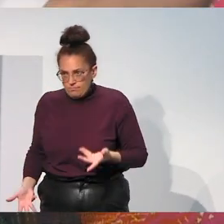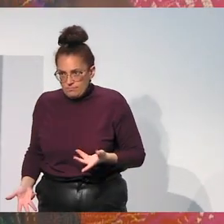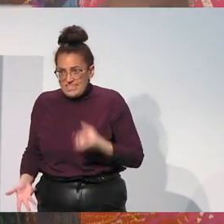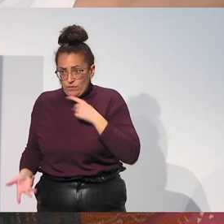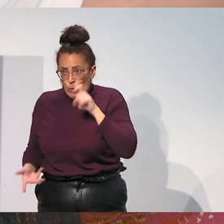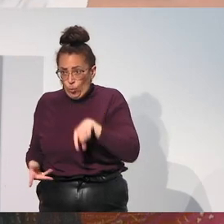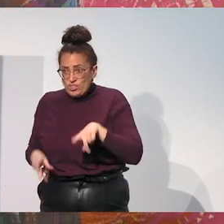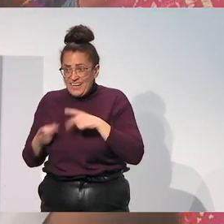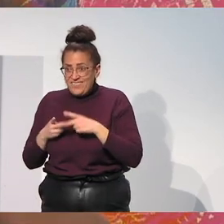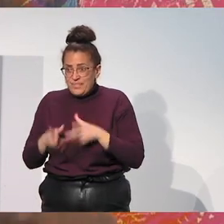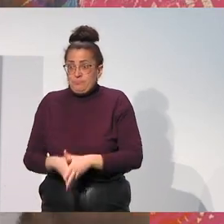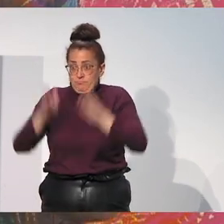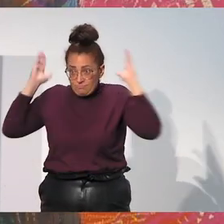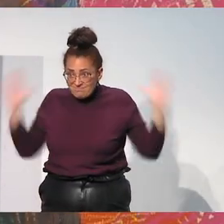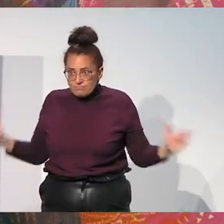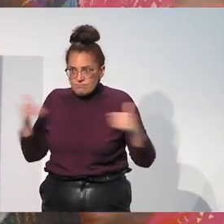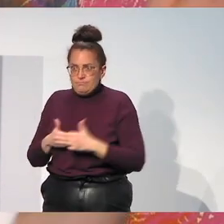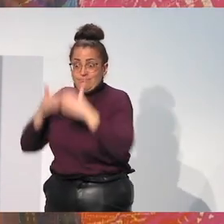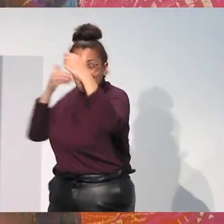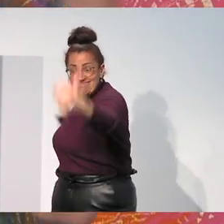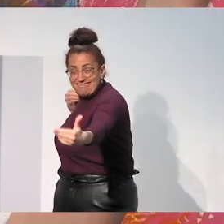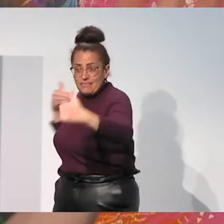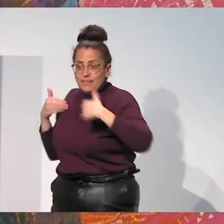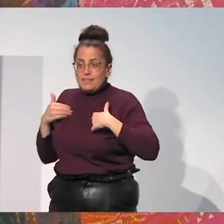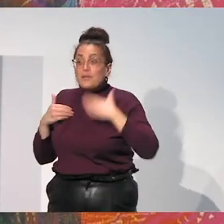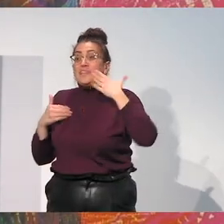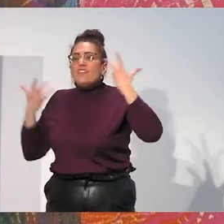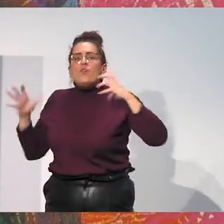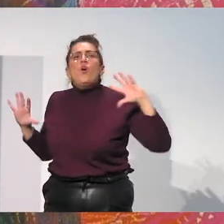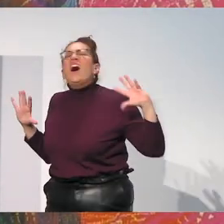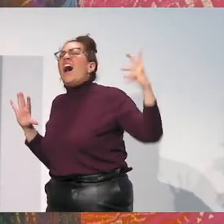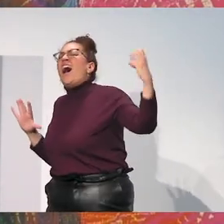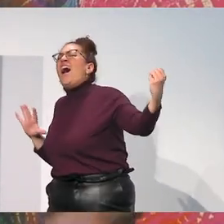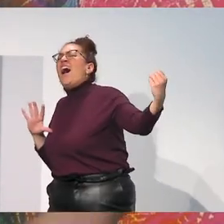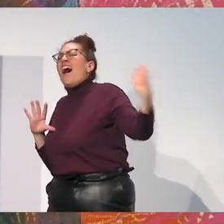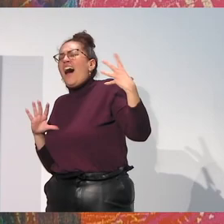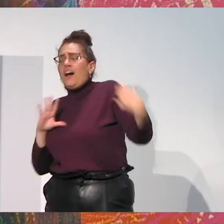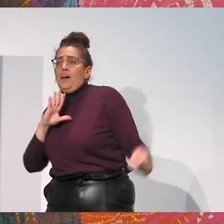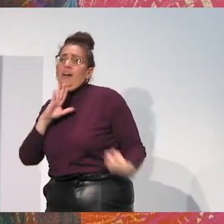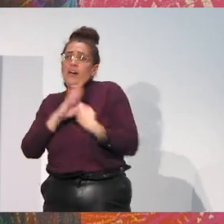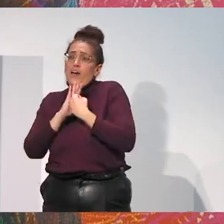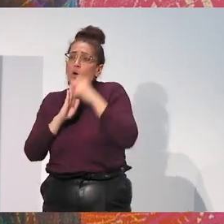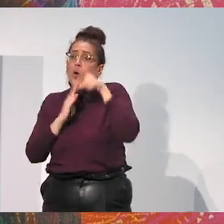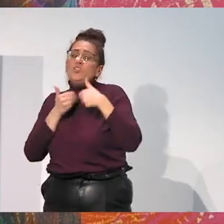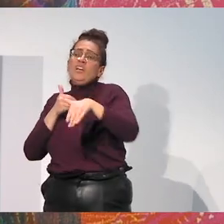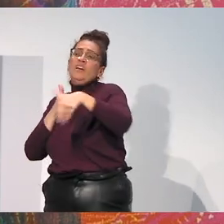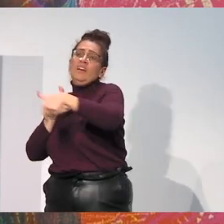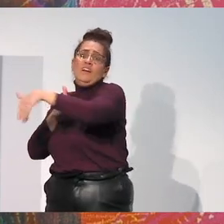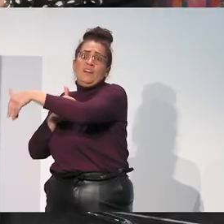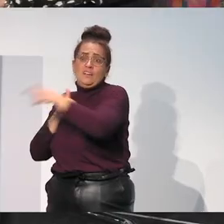tellement larges, tellement répandues, enfin épandues, que ça ne marcherait pas, quoi.